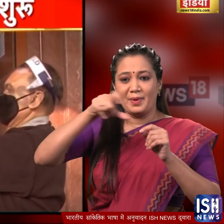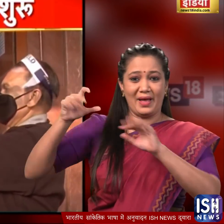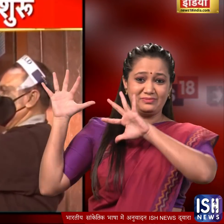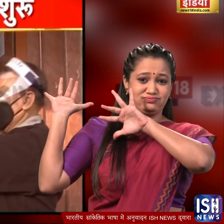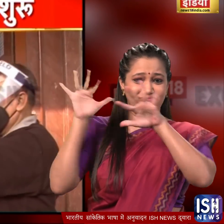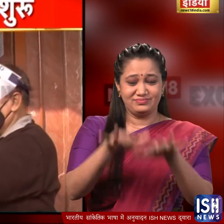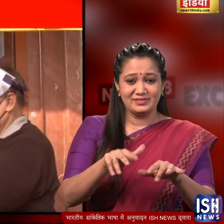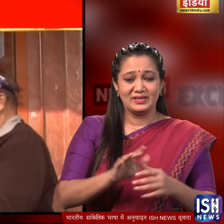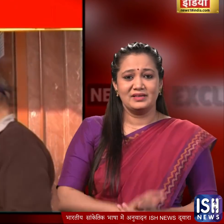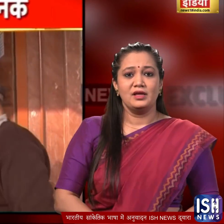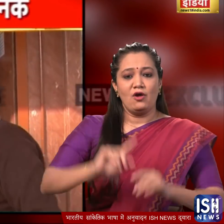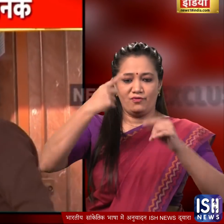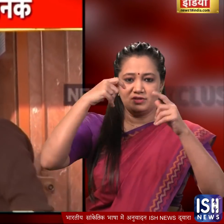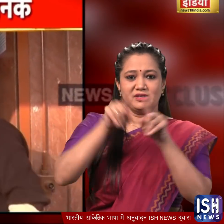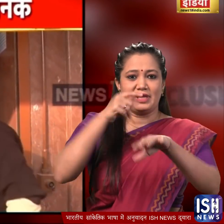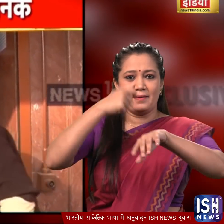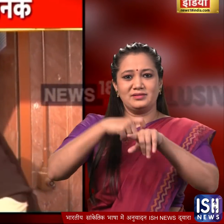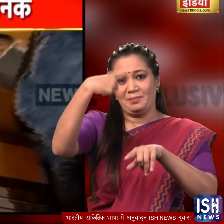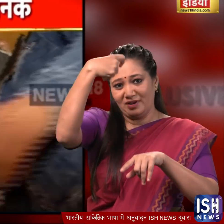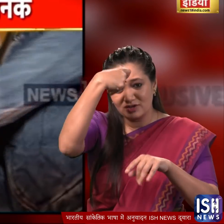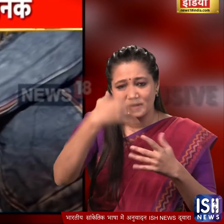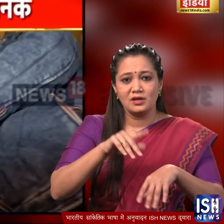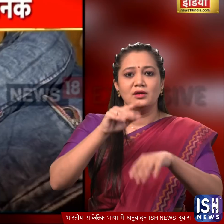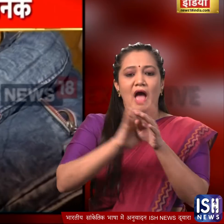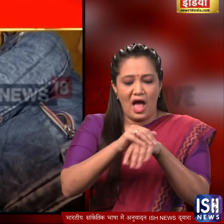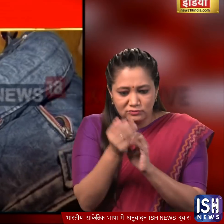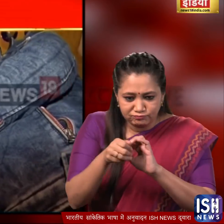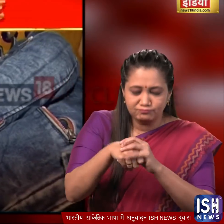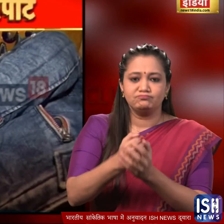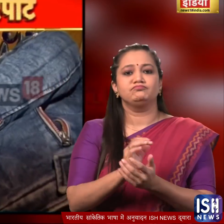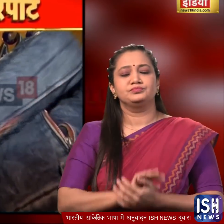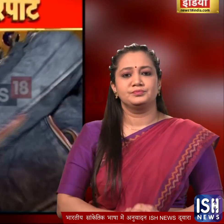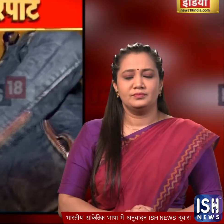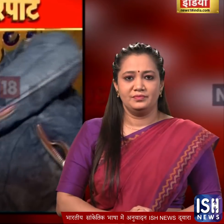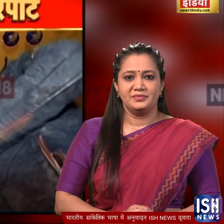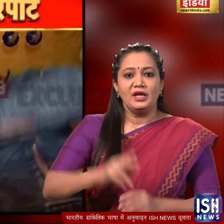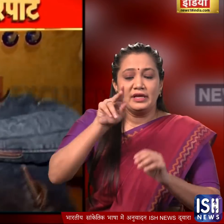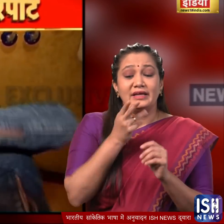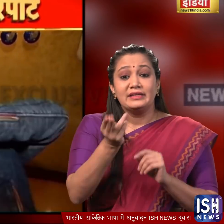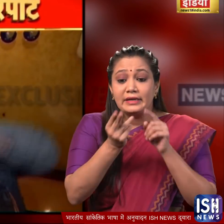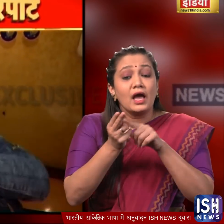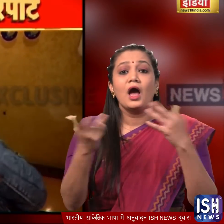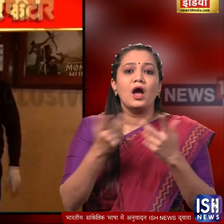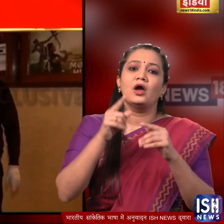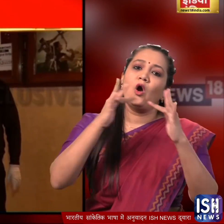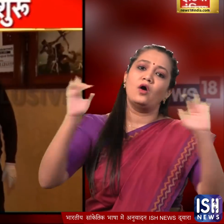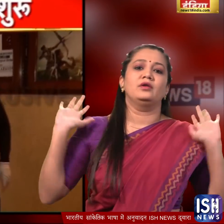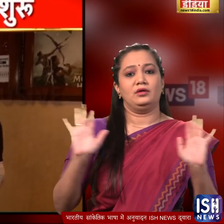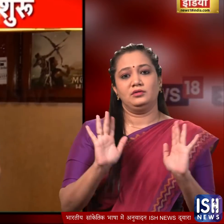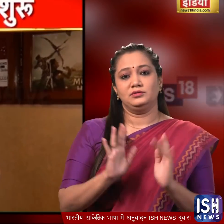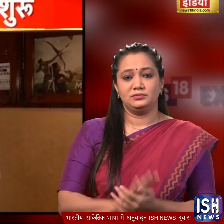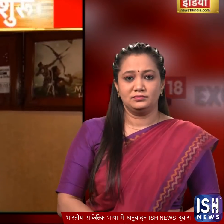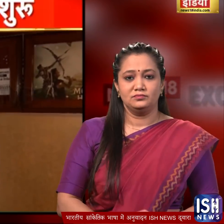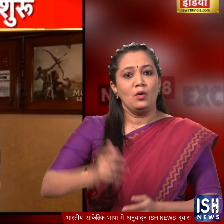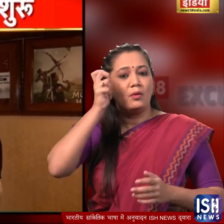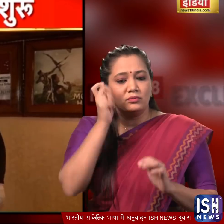पहुंचे दर्शकों का सबसे पहले गेट पर तापमान मापा गया, फिर उनके हाथ सैनिटाइज कराए गए। फिल्म की टिकट भी दर्शकों को ऑनलाइन ही लेनी